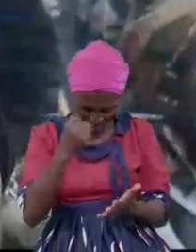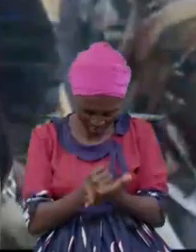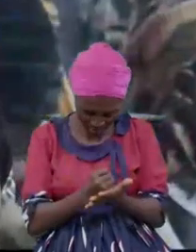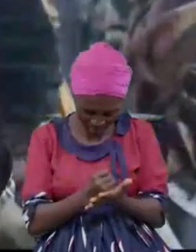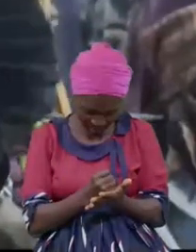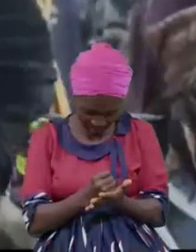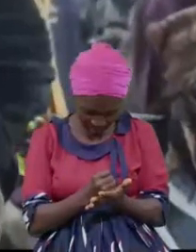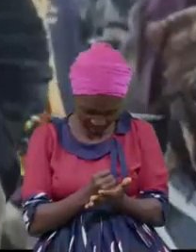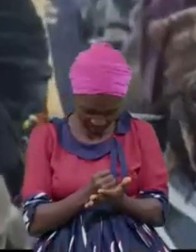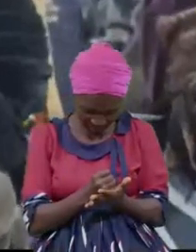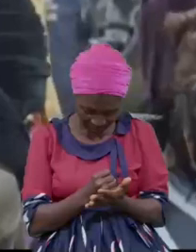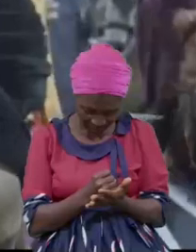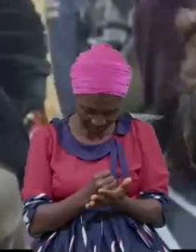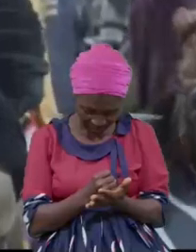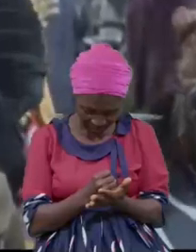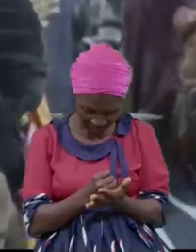Jésus.